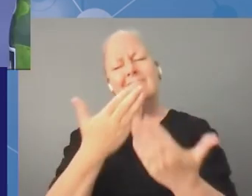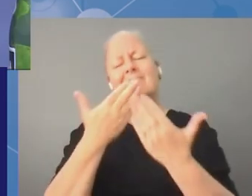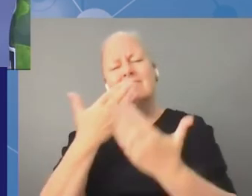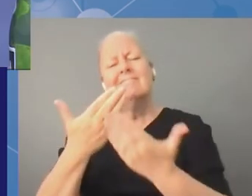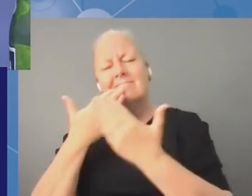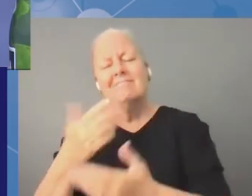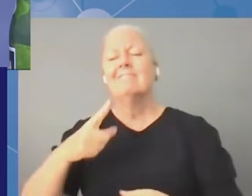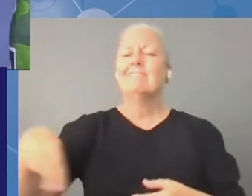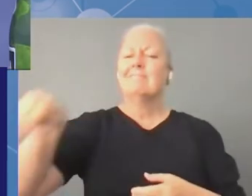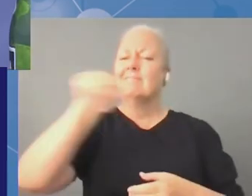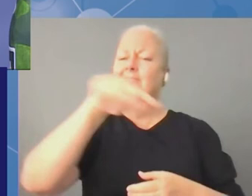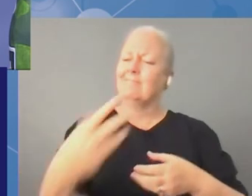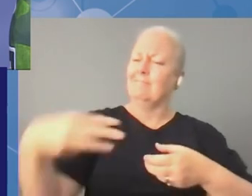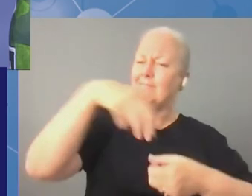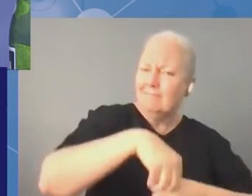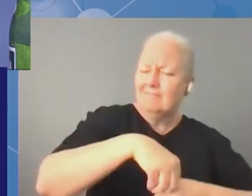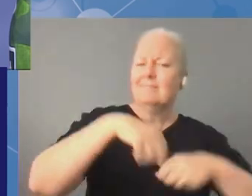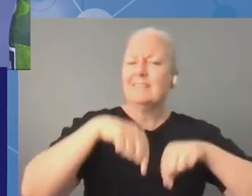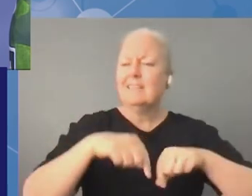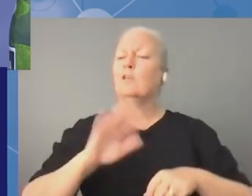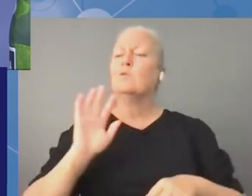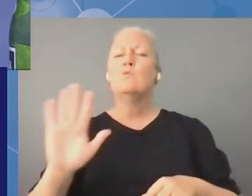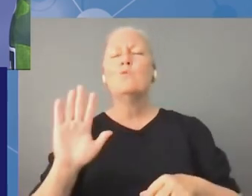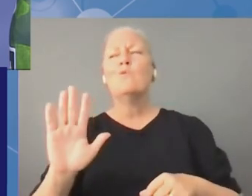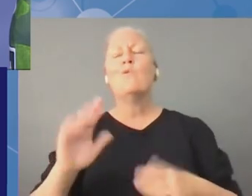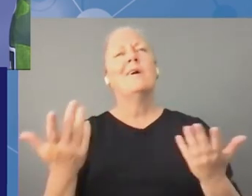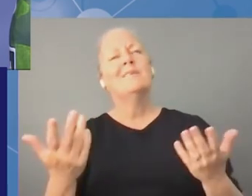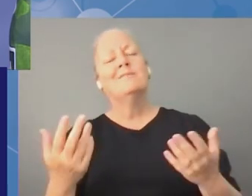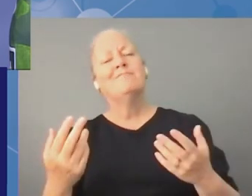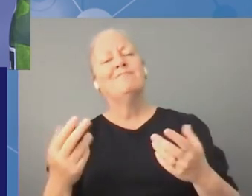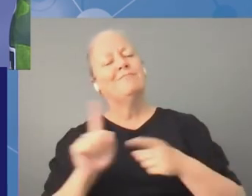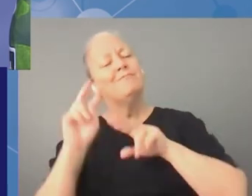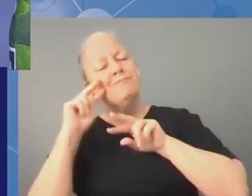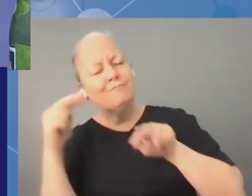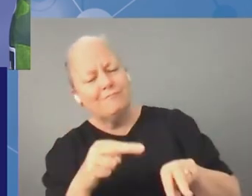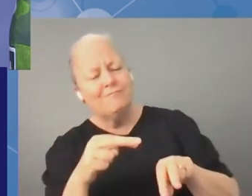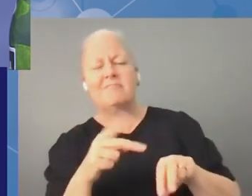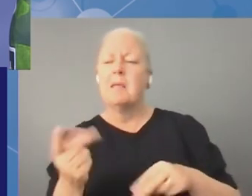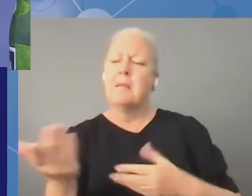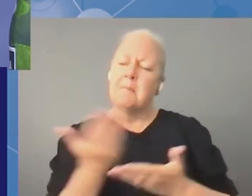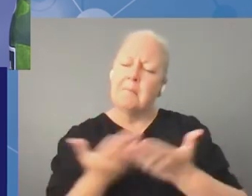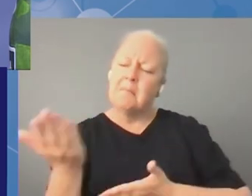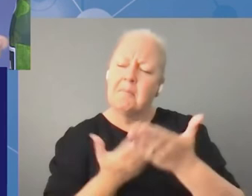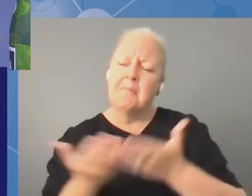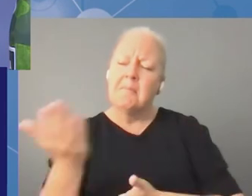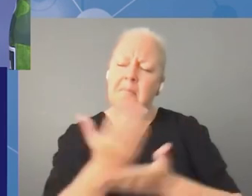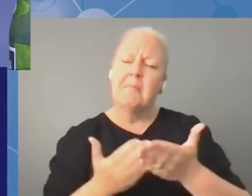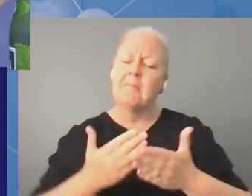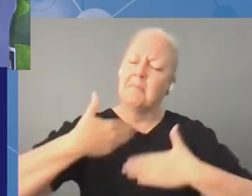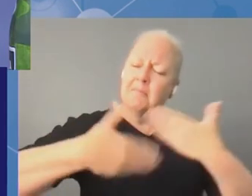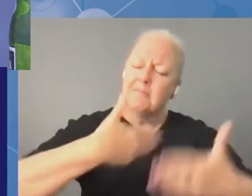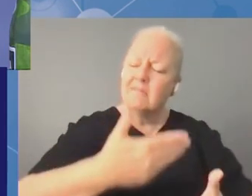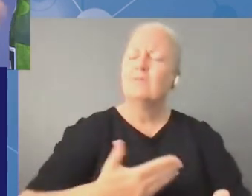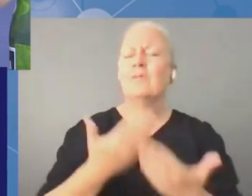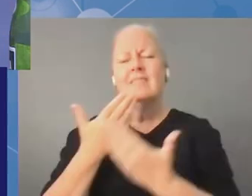أشكر أيضا ماريا فرانشيسكا وفريقها التي أصبحت جزء لا يتجزأ